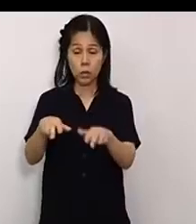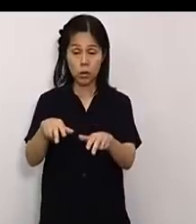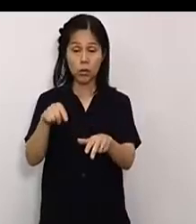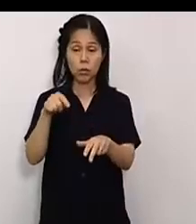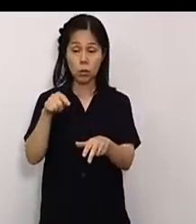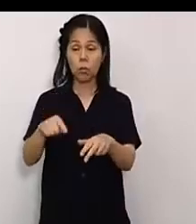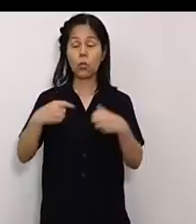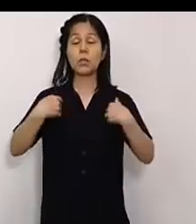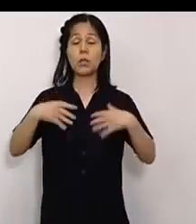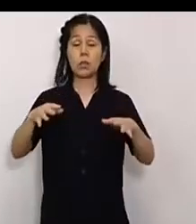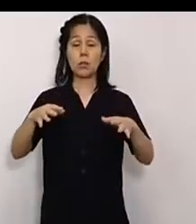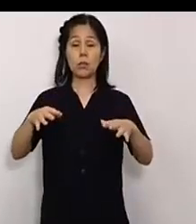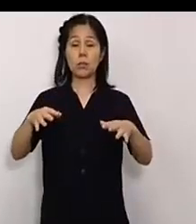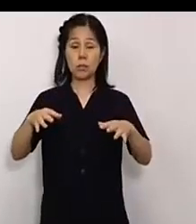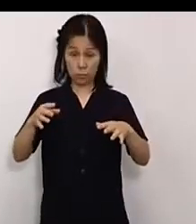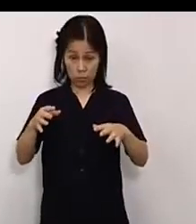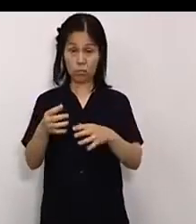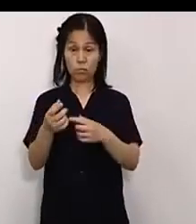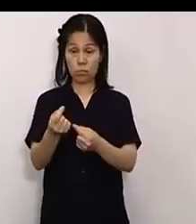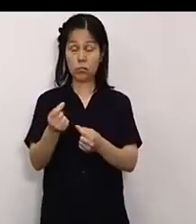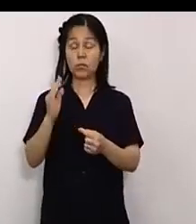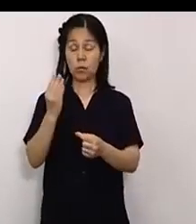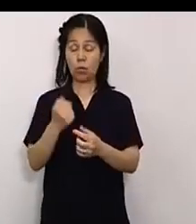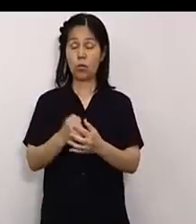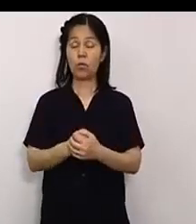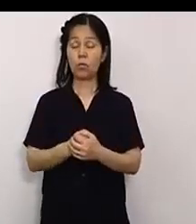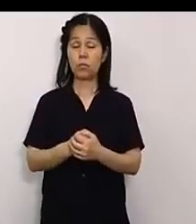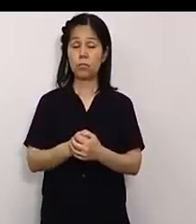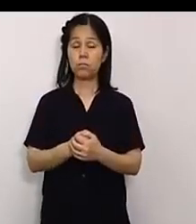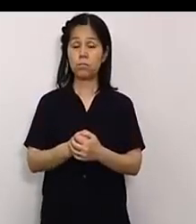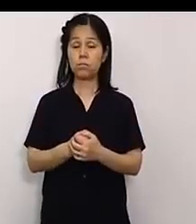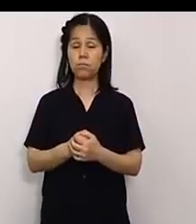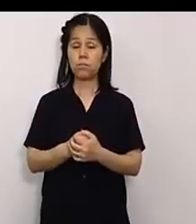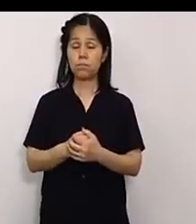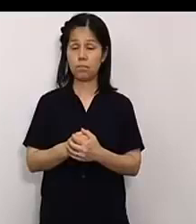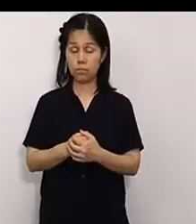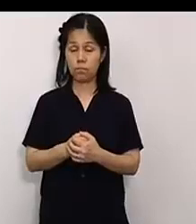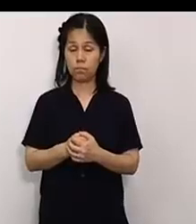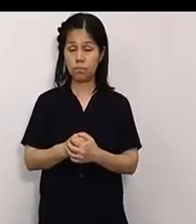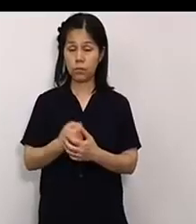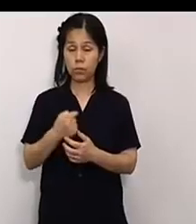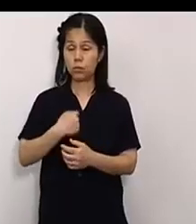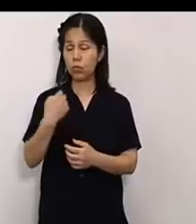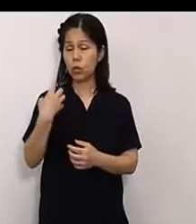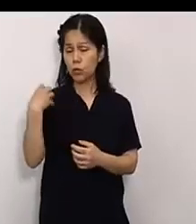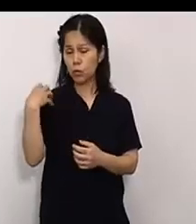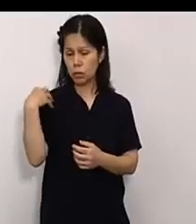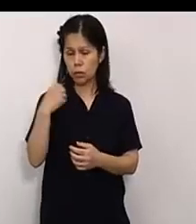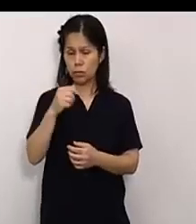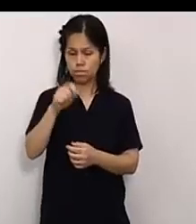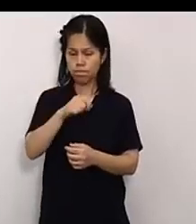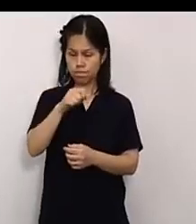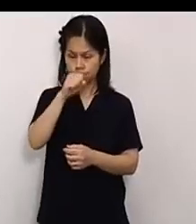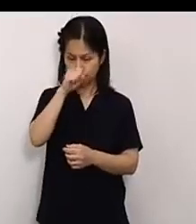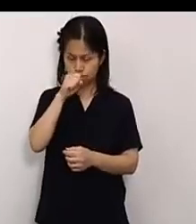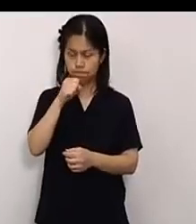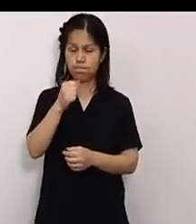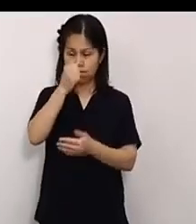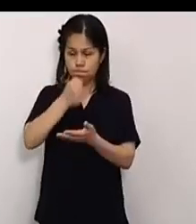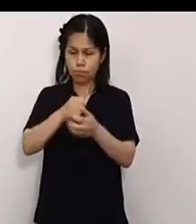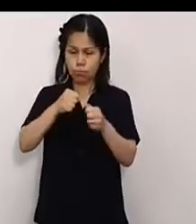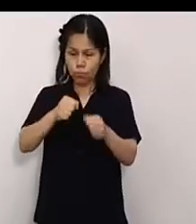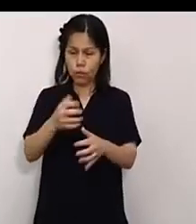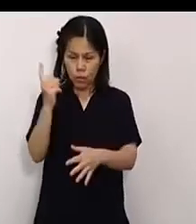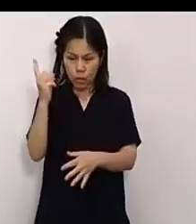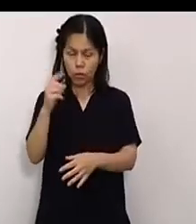政はなくてもいいわけですね。だけど それはその自分たちの役割を果たしてないっていうことを真剣